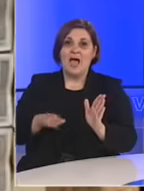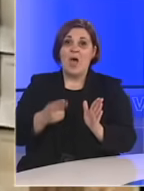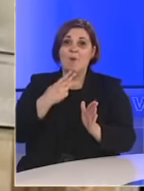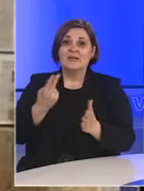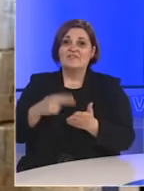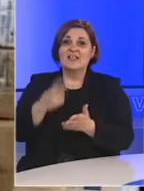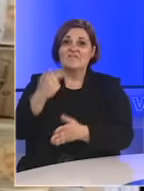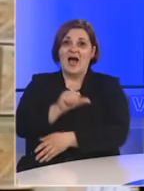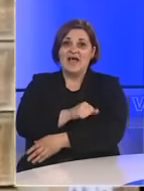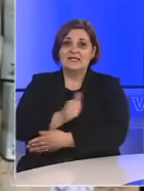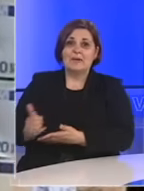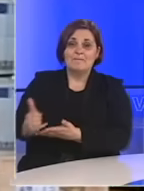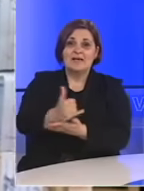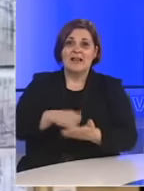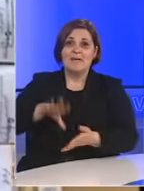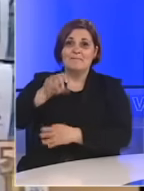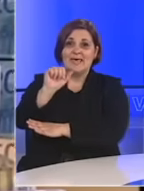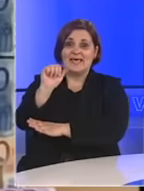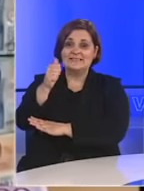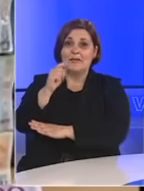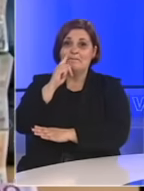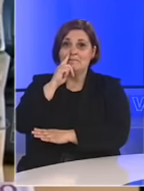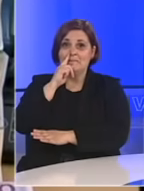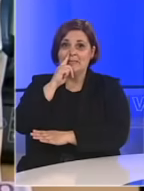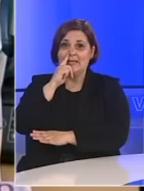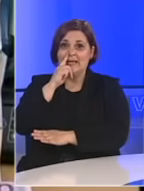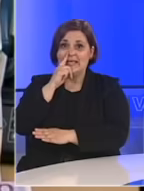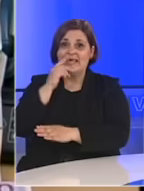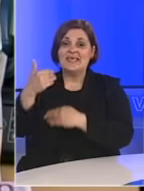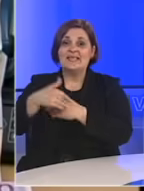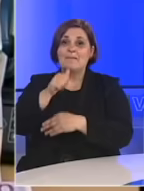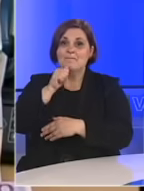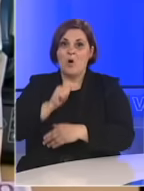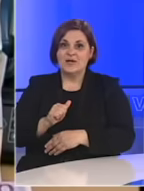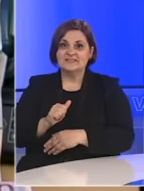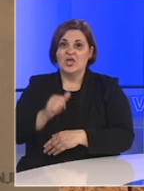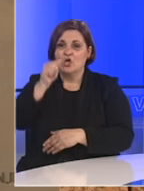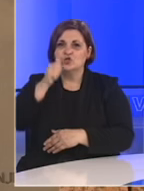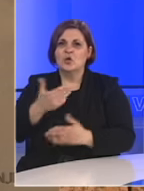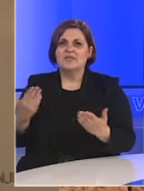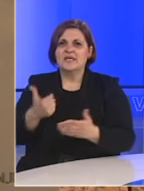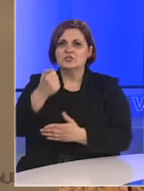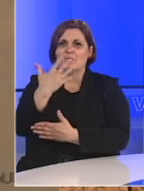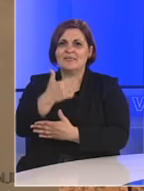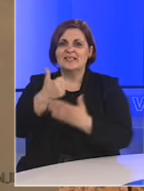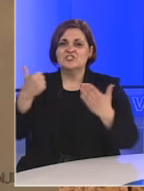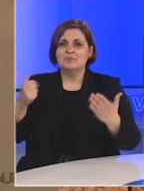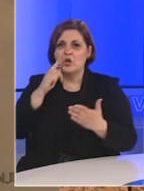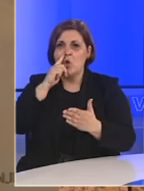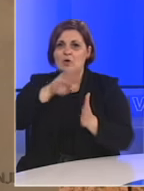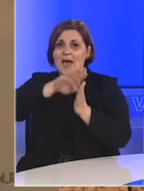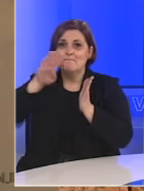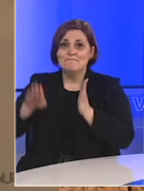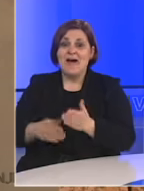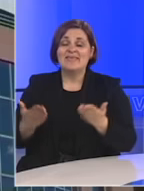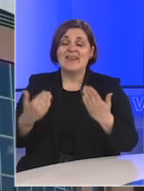aprilu 2020. godine je prikupljeno 511 miliona maraka indirektnih poreza, što je za 156 miliona